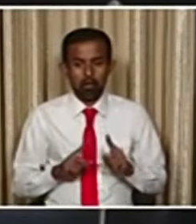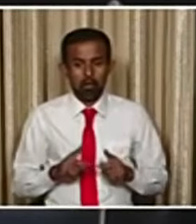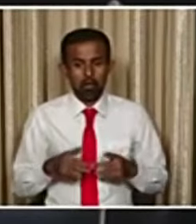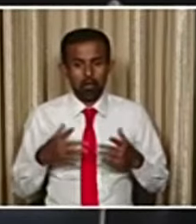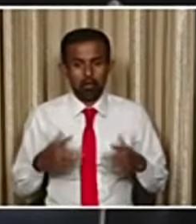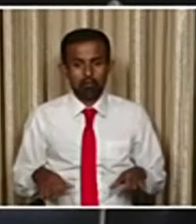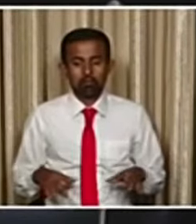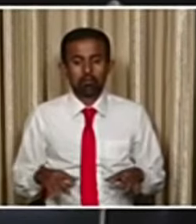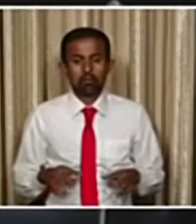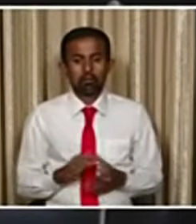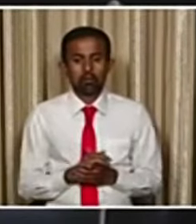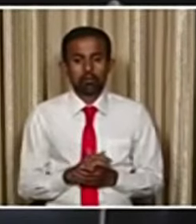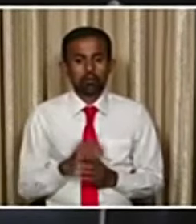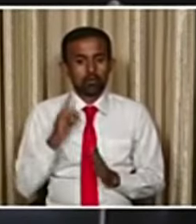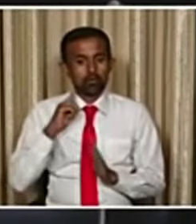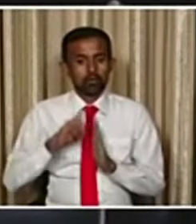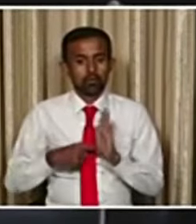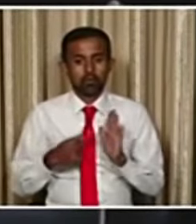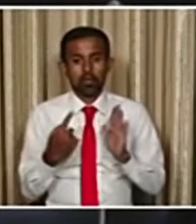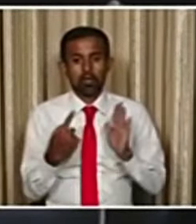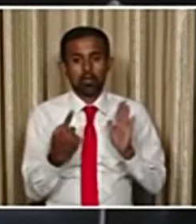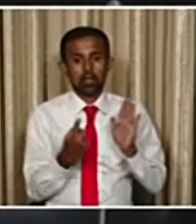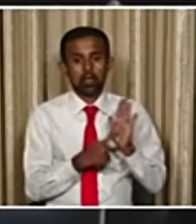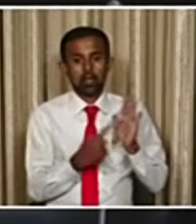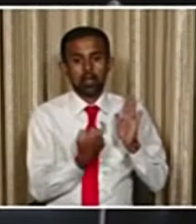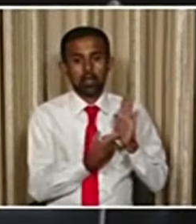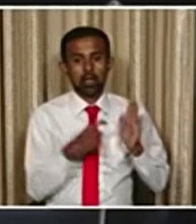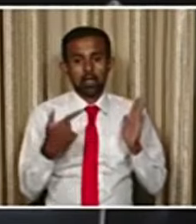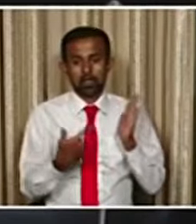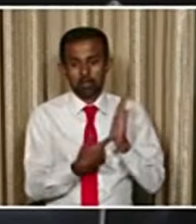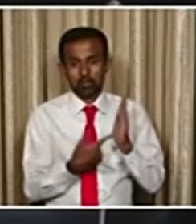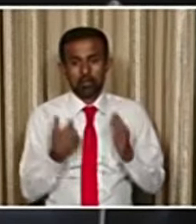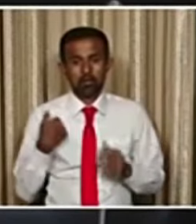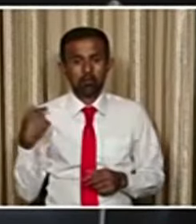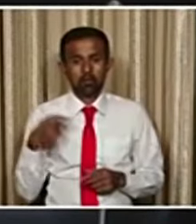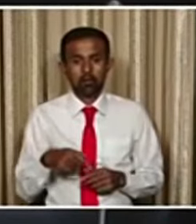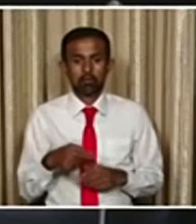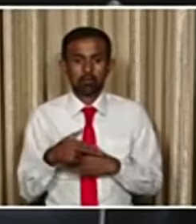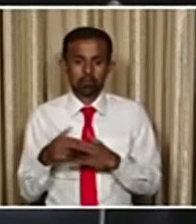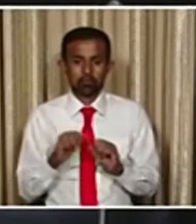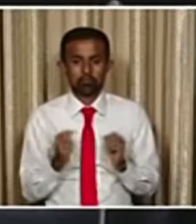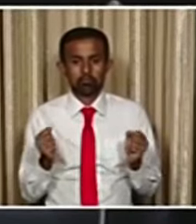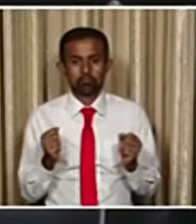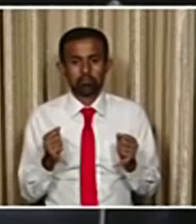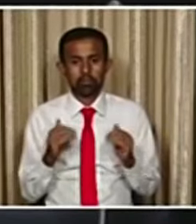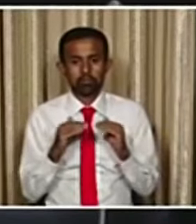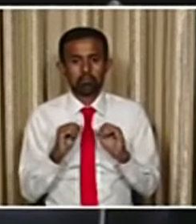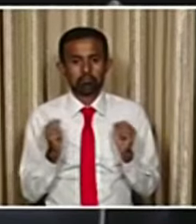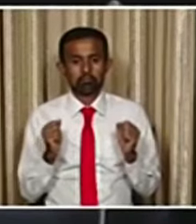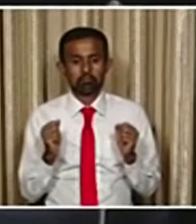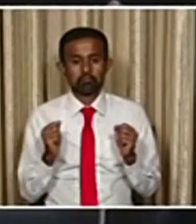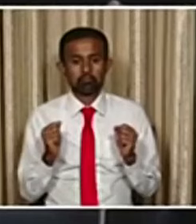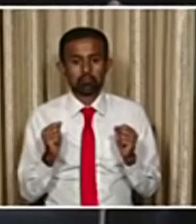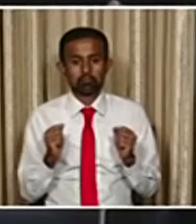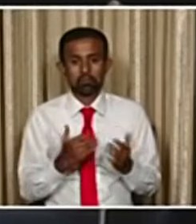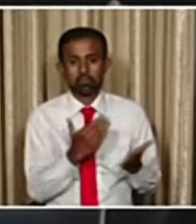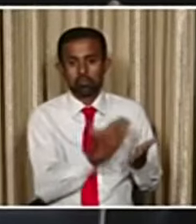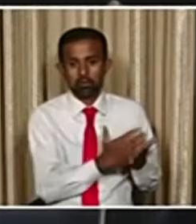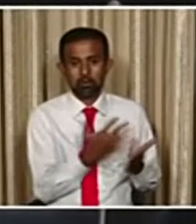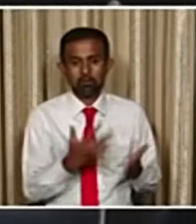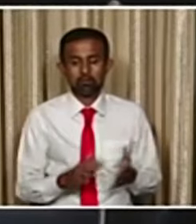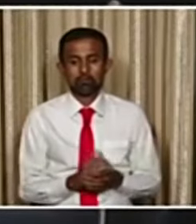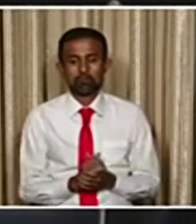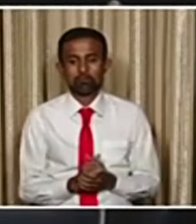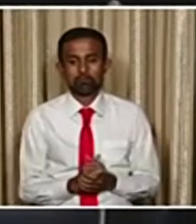ගිය ජපාන LRT එක අපි ඇවිල්ලා කිසිම හේතුවක් නැතුව, සාධාරණ හේතුවක් නැතුව තරම් නවත්තලා